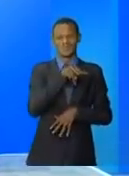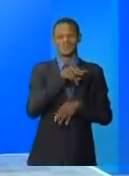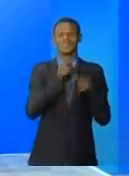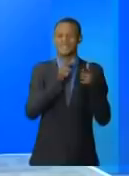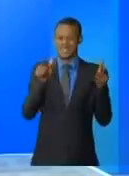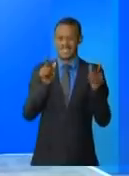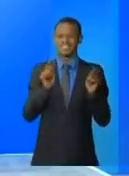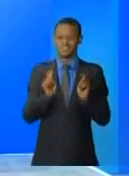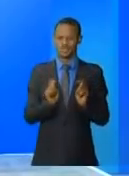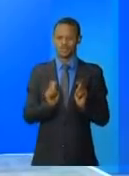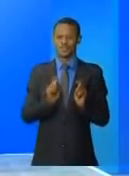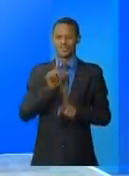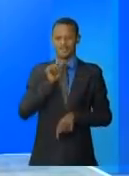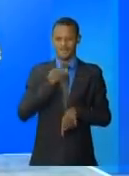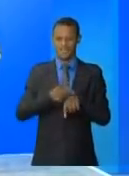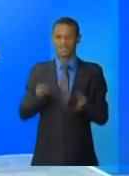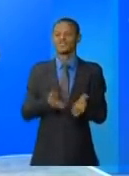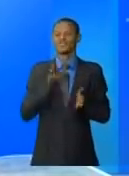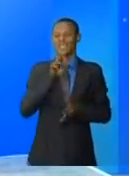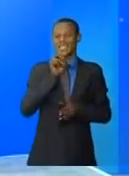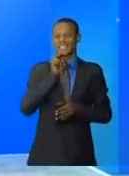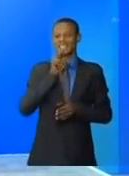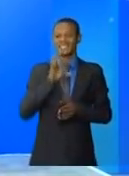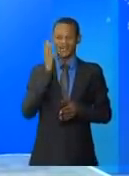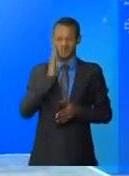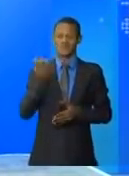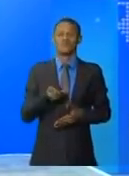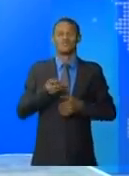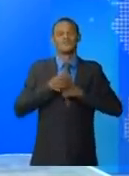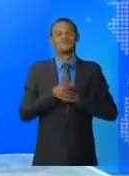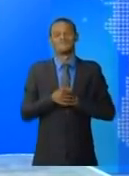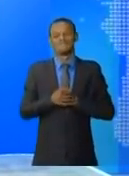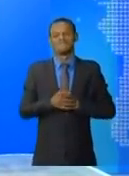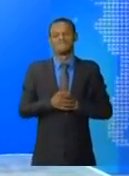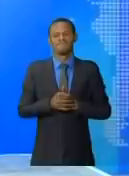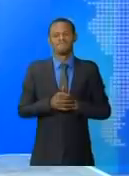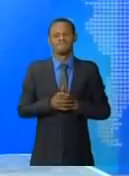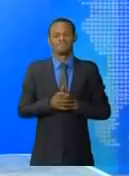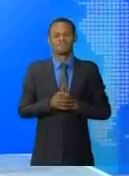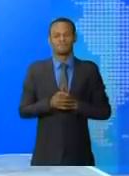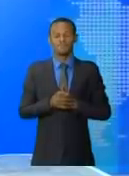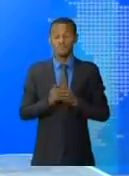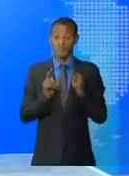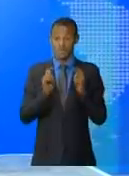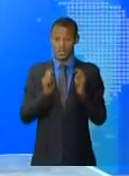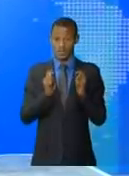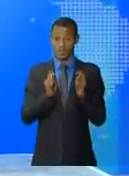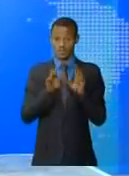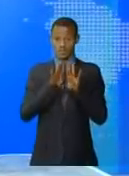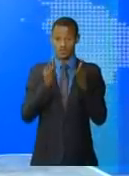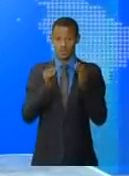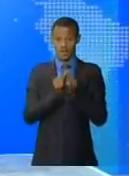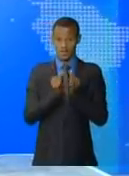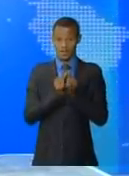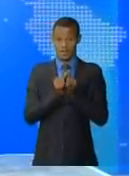édition 20h sur la RTNC. Bienvenue à tous. Ce journal s'ouvre avec une page